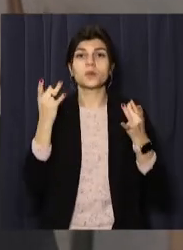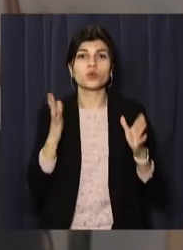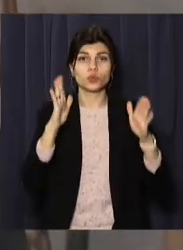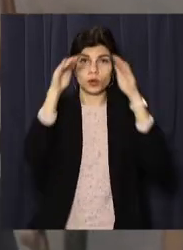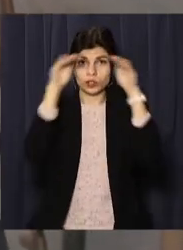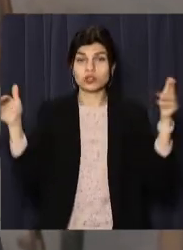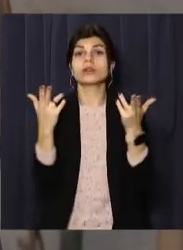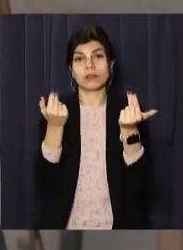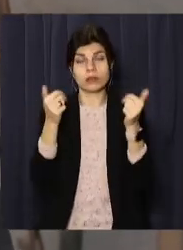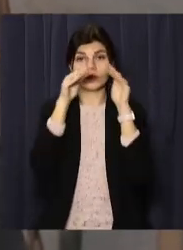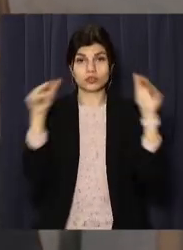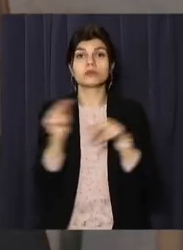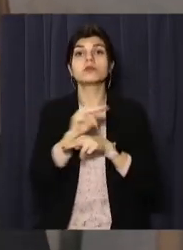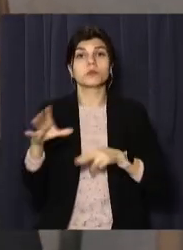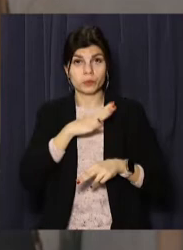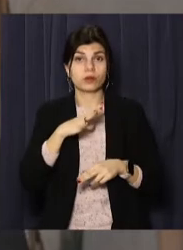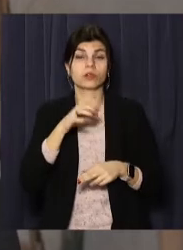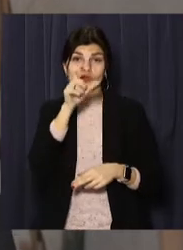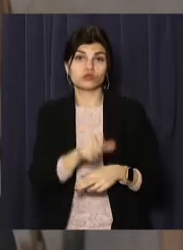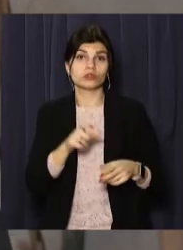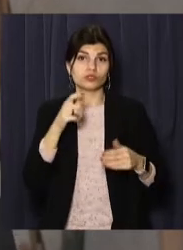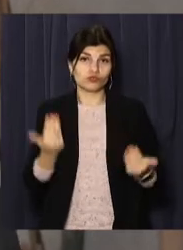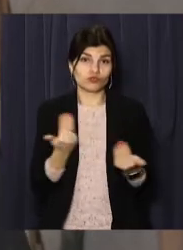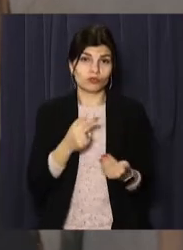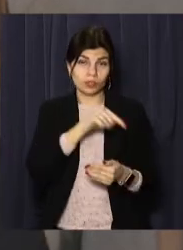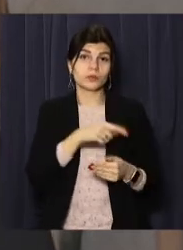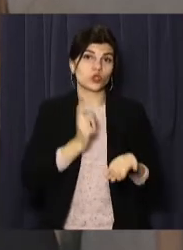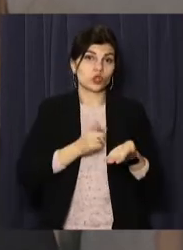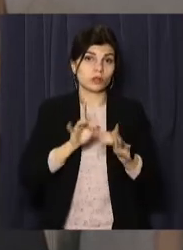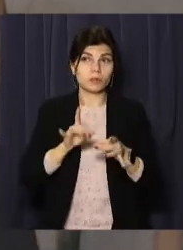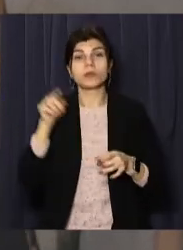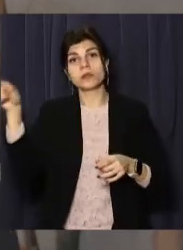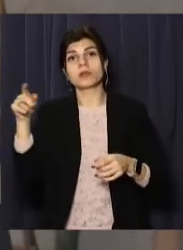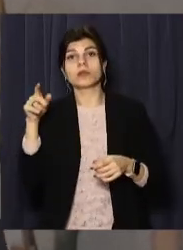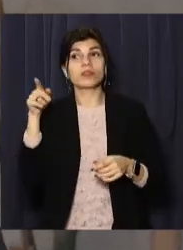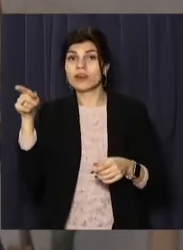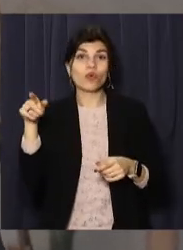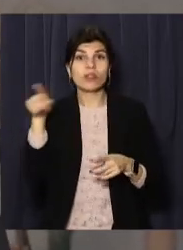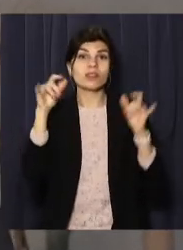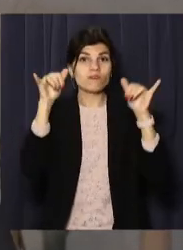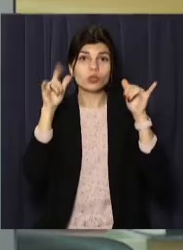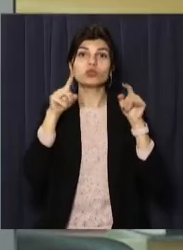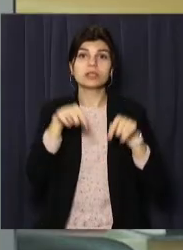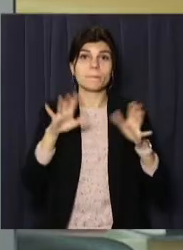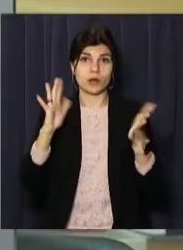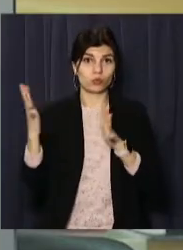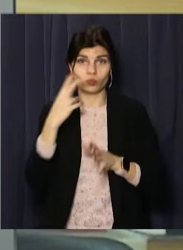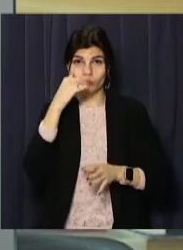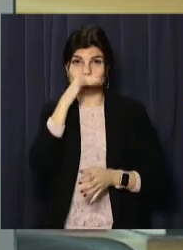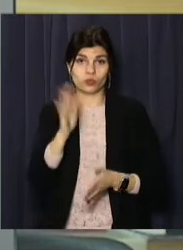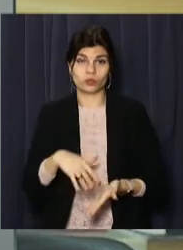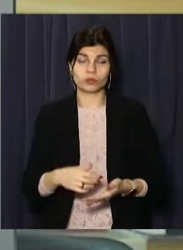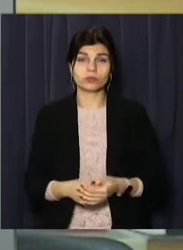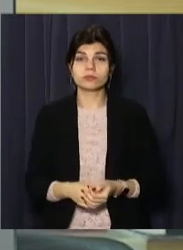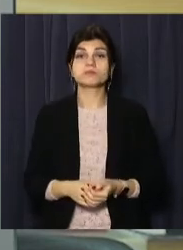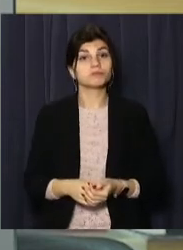кришу і все. Тобто, а остальні, тобто, ну, мало того, що не робиться, да, тобто, вони навіть не в курсі, що тут відбувається. Детальніше